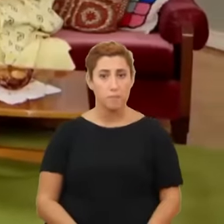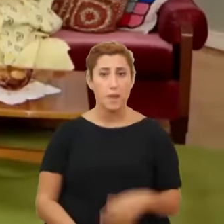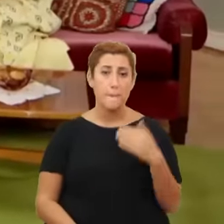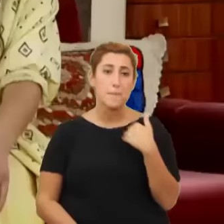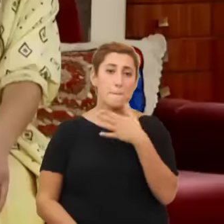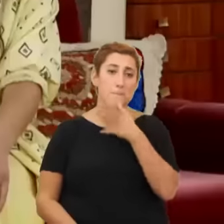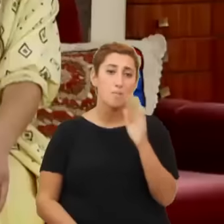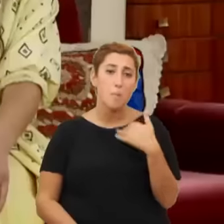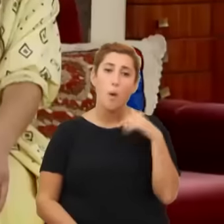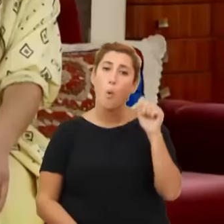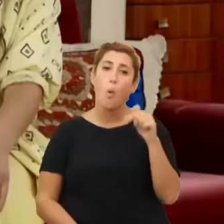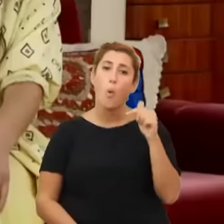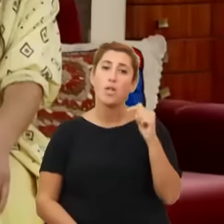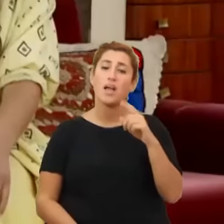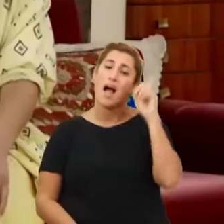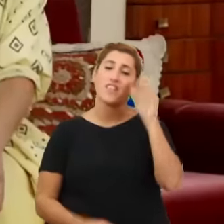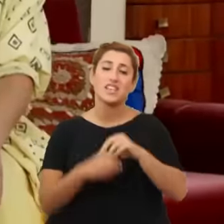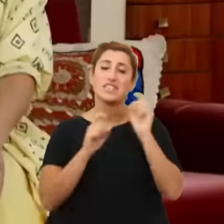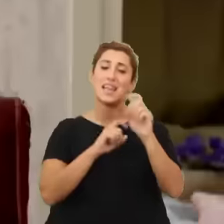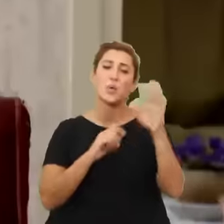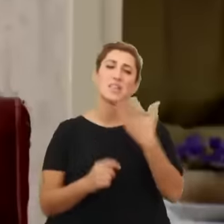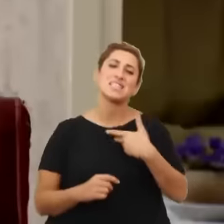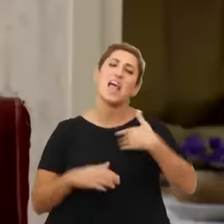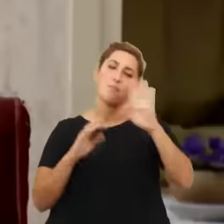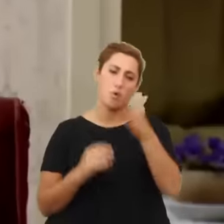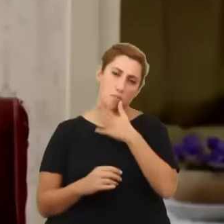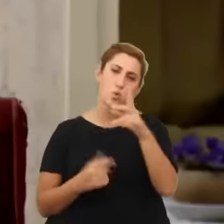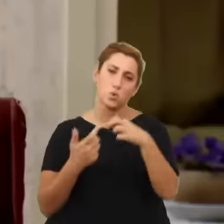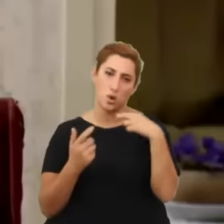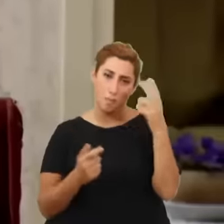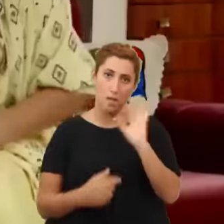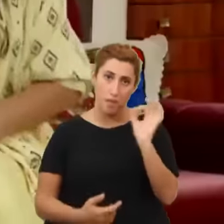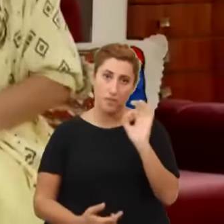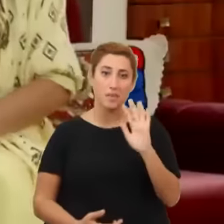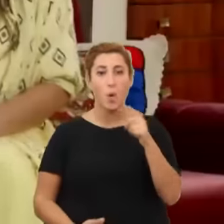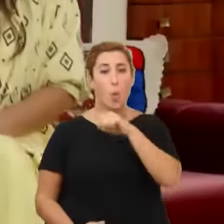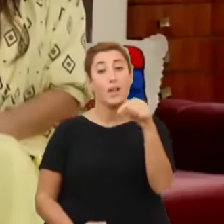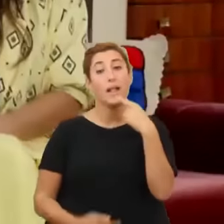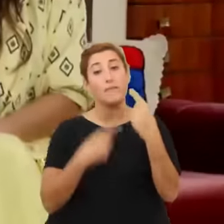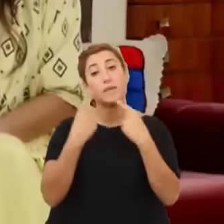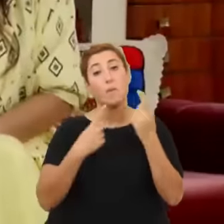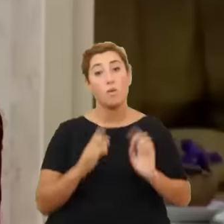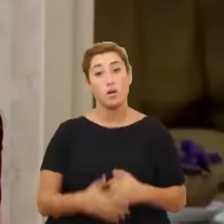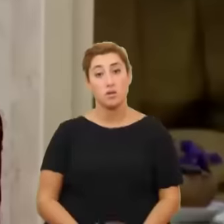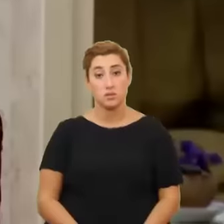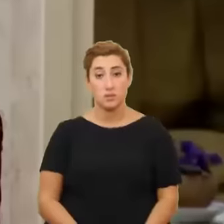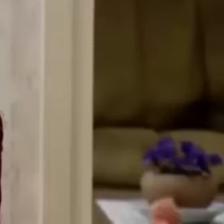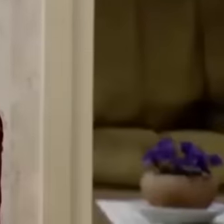ben bilmiyorum, ben öyle Allah için şimdi dedikoduyu da sevmem, biliyorsun Rukiye abla değil mi? Yani öyle diyorlar.